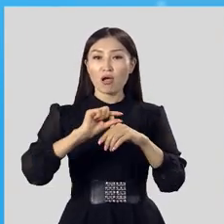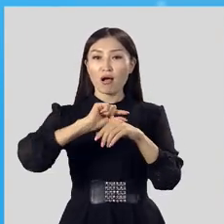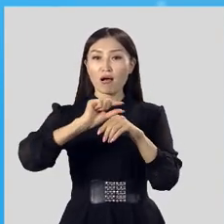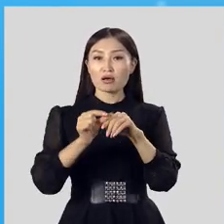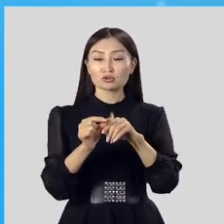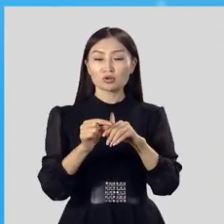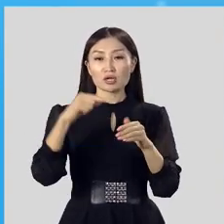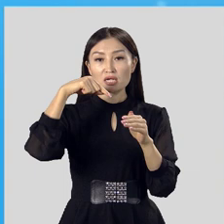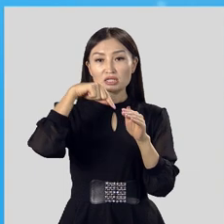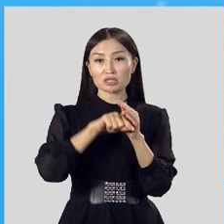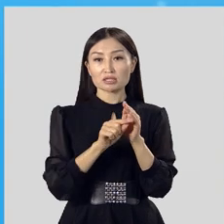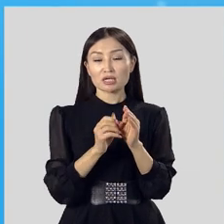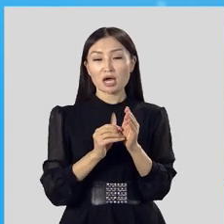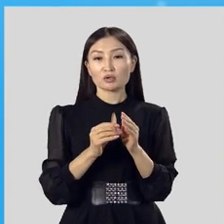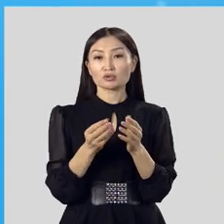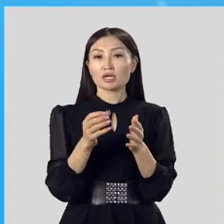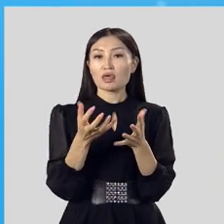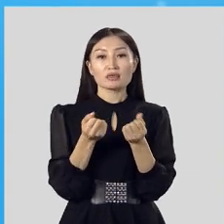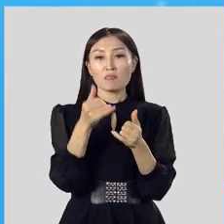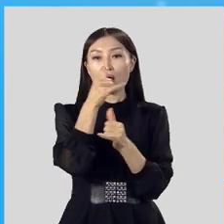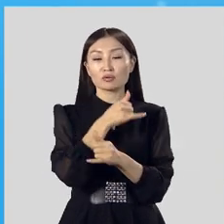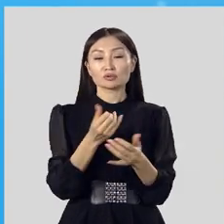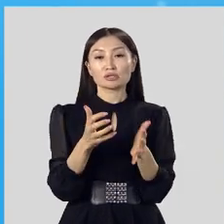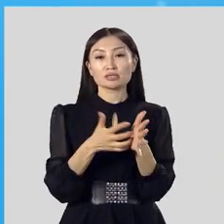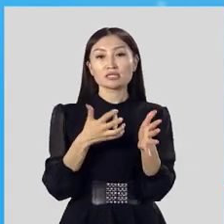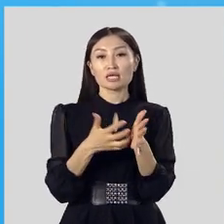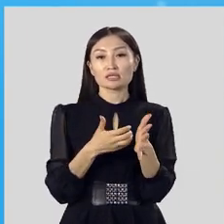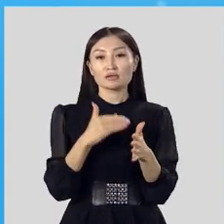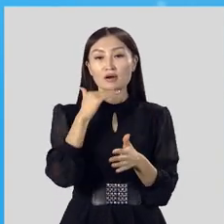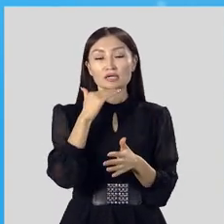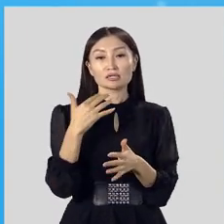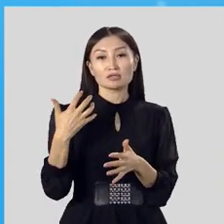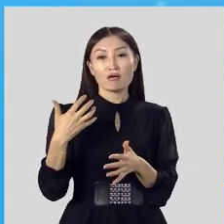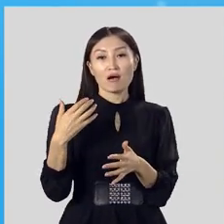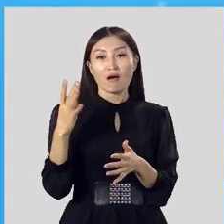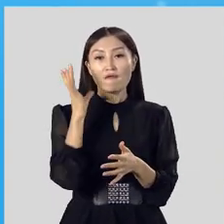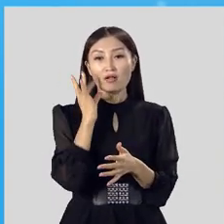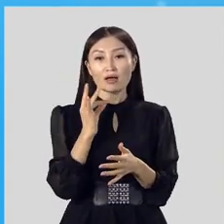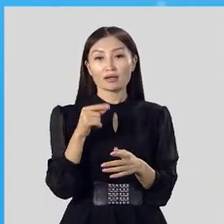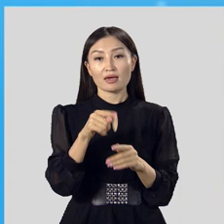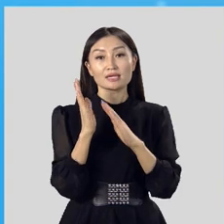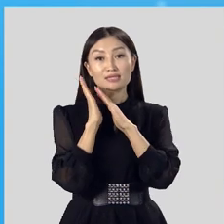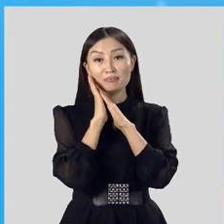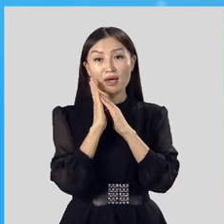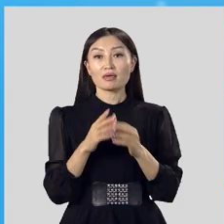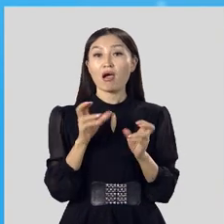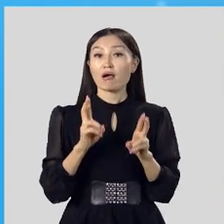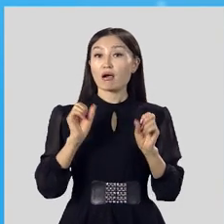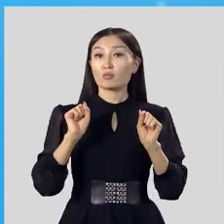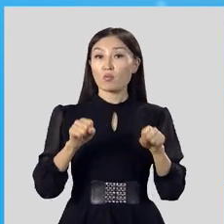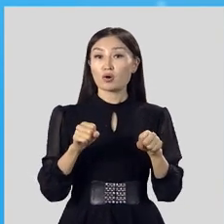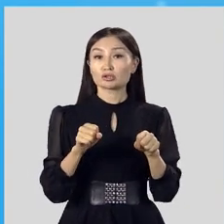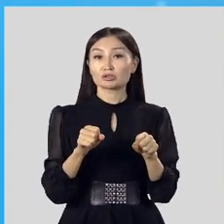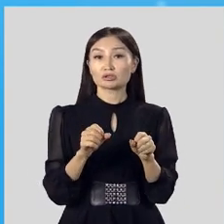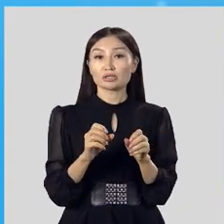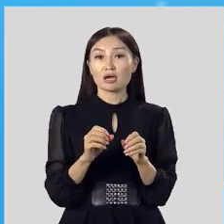зародыши внутри них не получили достаточного количества влаги. Они все еще спят. Как можно